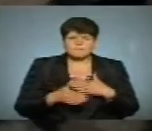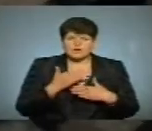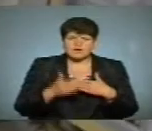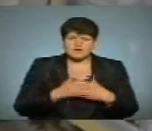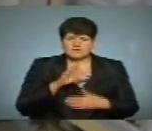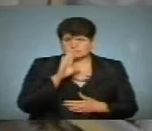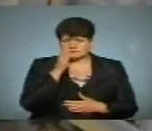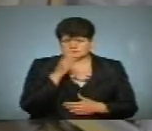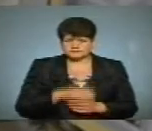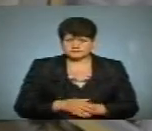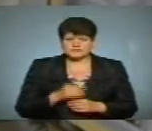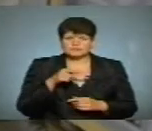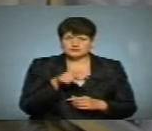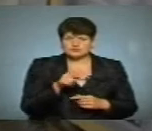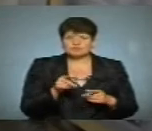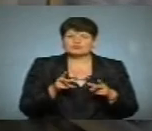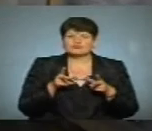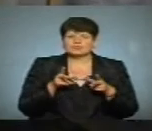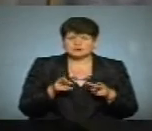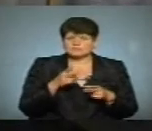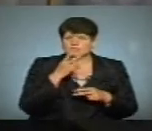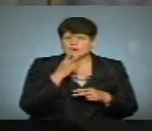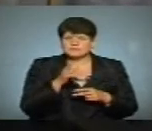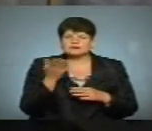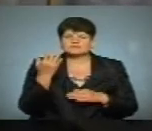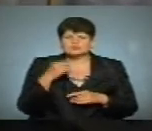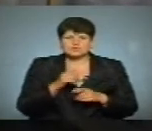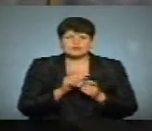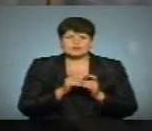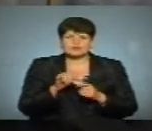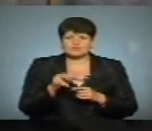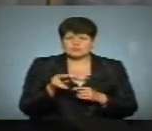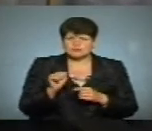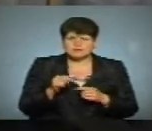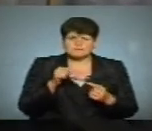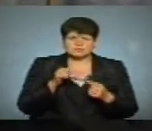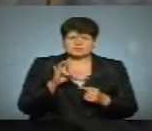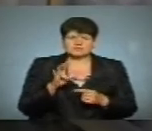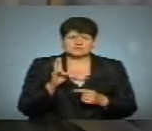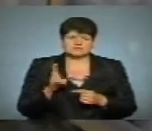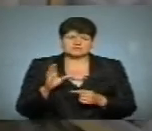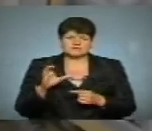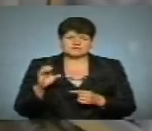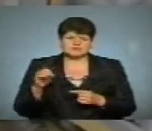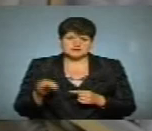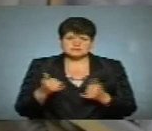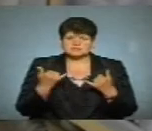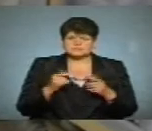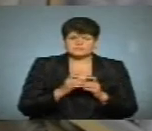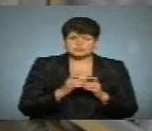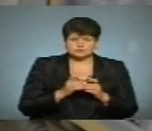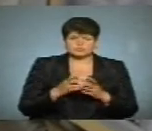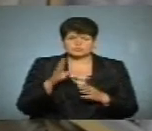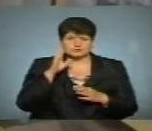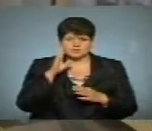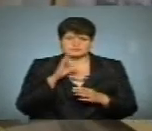зрадника. У цьому кліпі ми покажемо, як колись боролися УПА проти НКВС, так і зараз боротьбу хлопців проти